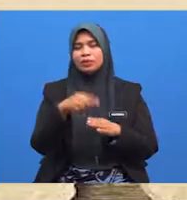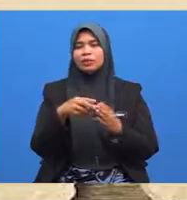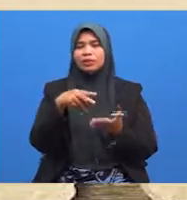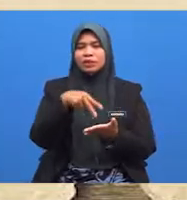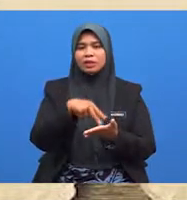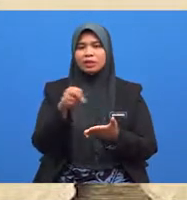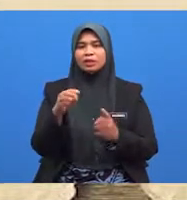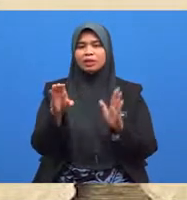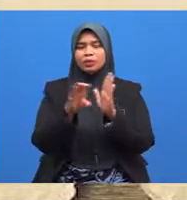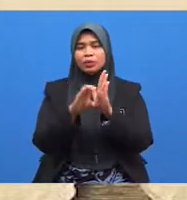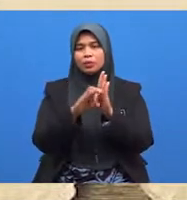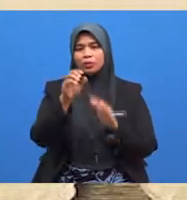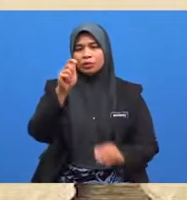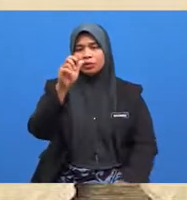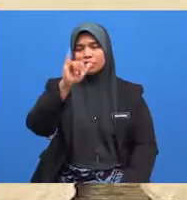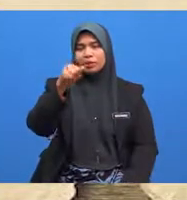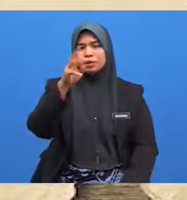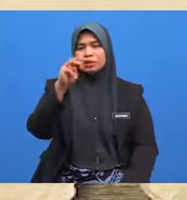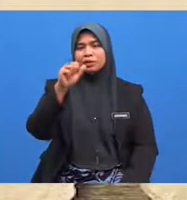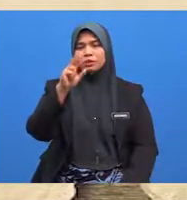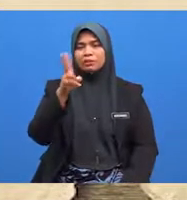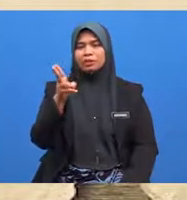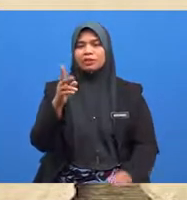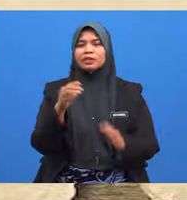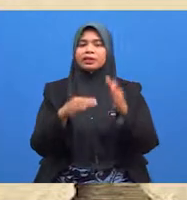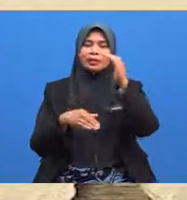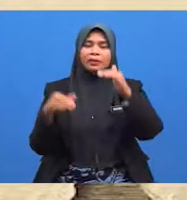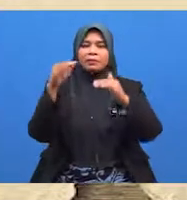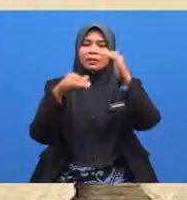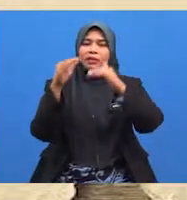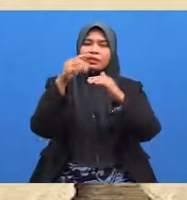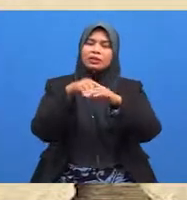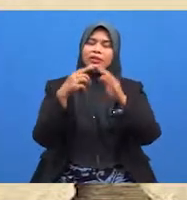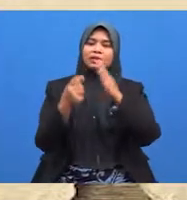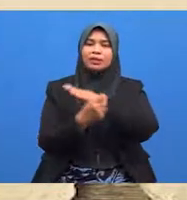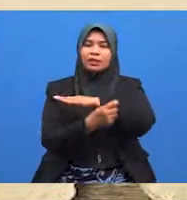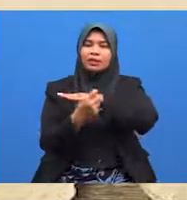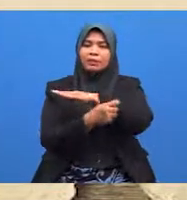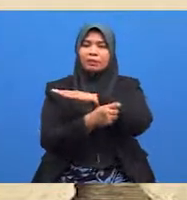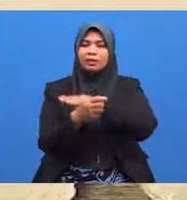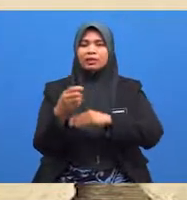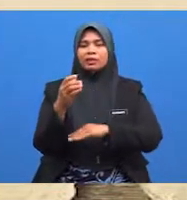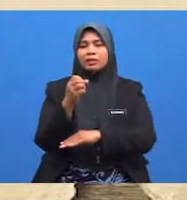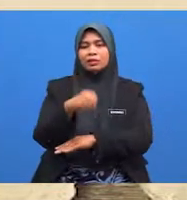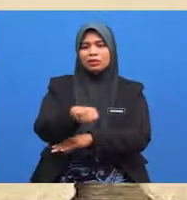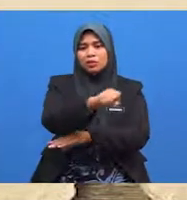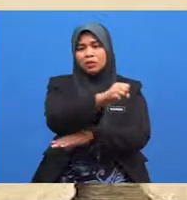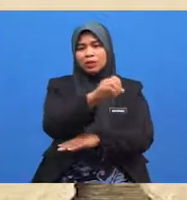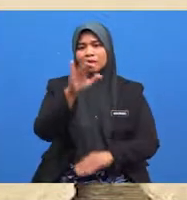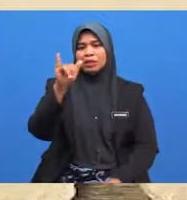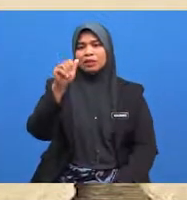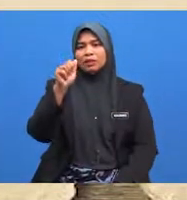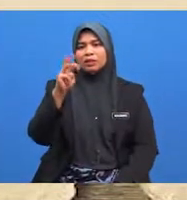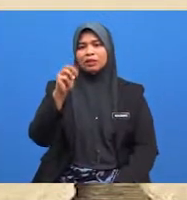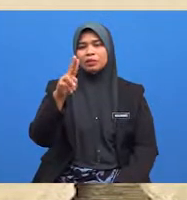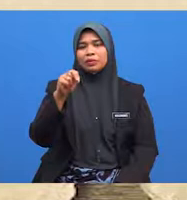Contohnya, Taj Mahal dibina di tepi tebing sungai Yamuna atau turut dikenali sebagai Sungai